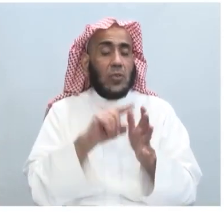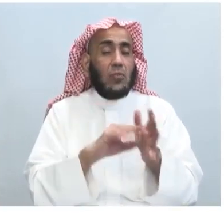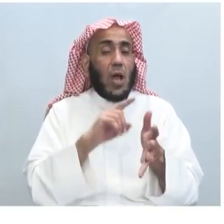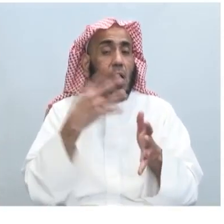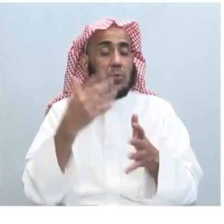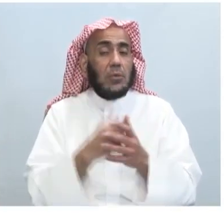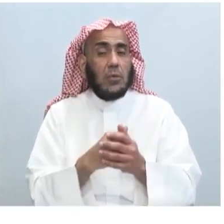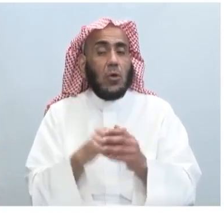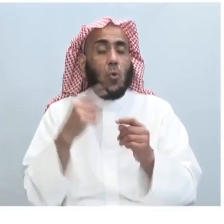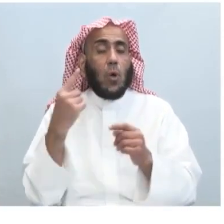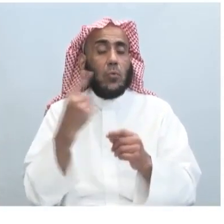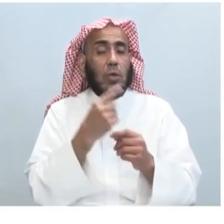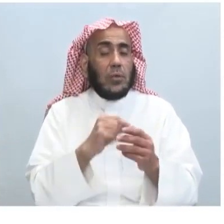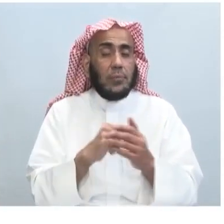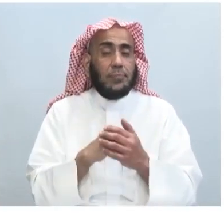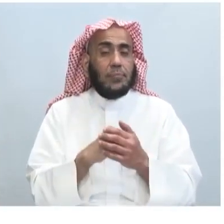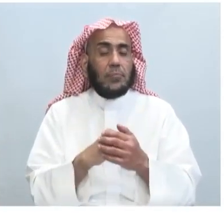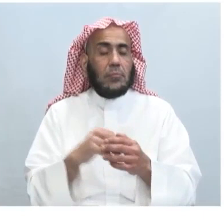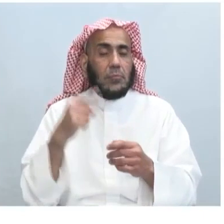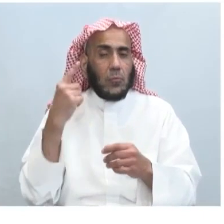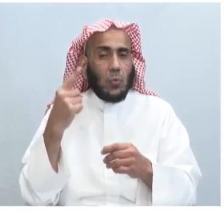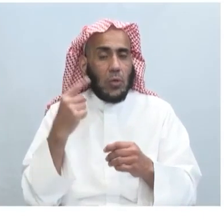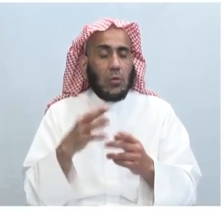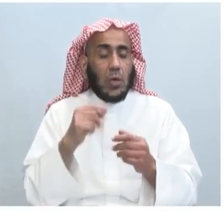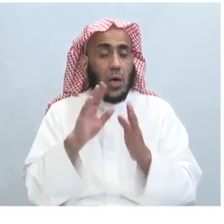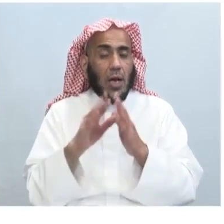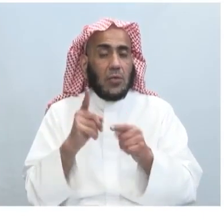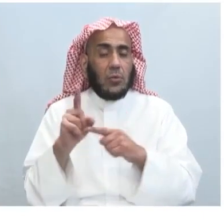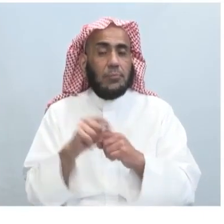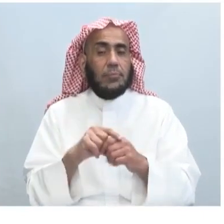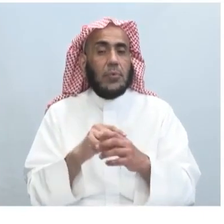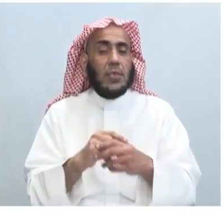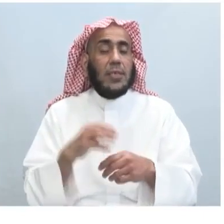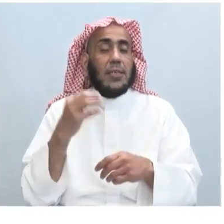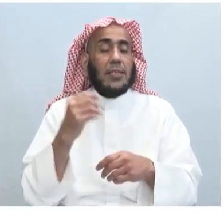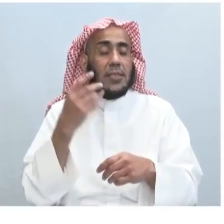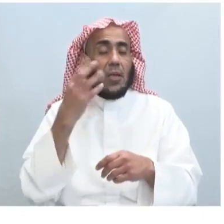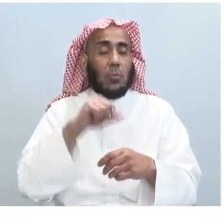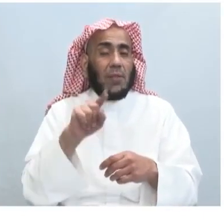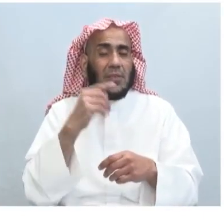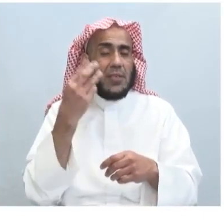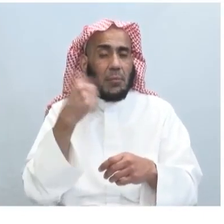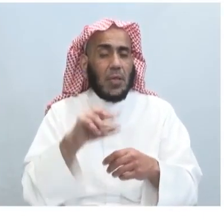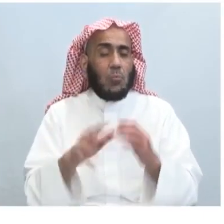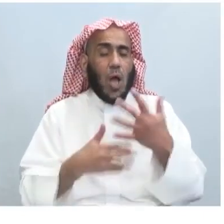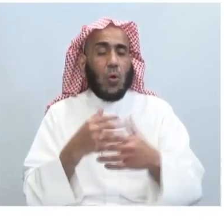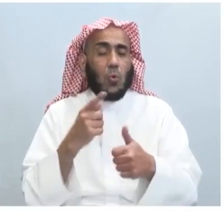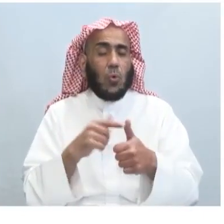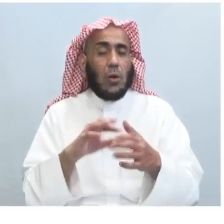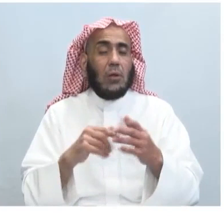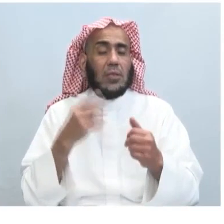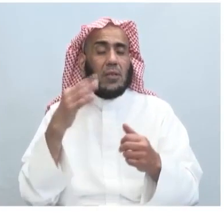خمسه هنا واحد واحد و هنا ايضا واحد ايضا ركز هنا 49.7 المحاوله الاولى